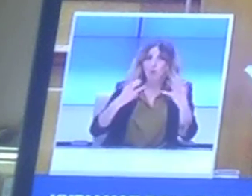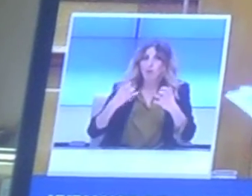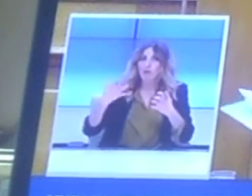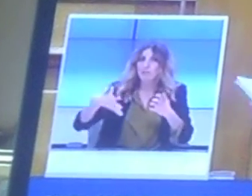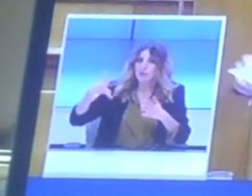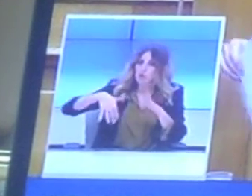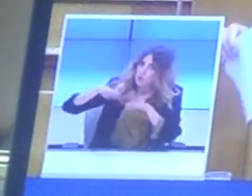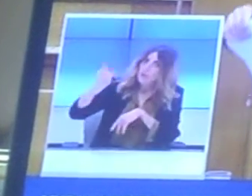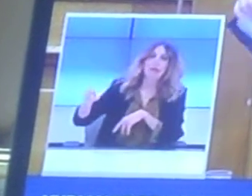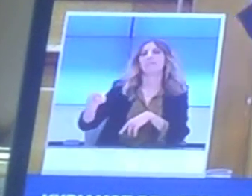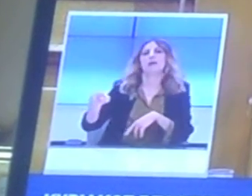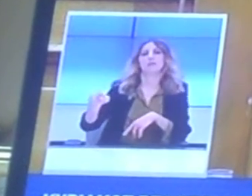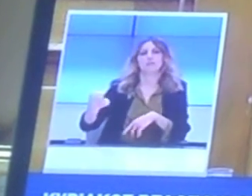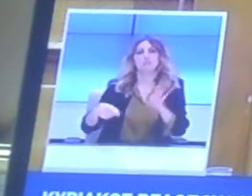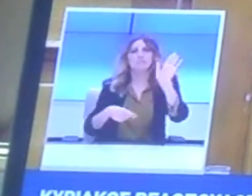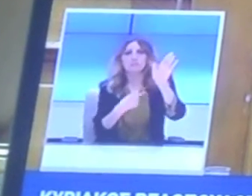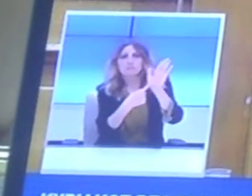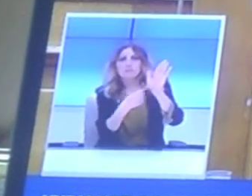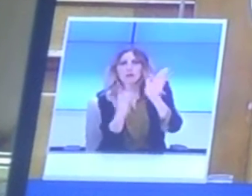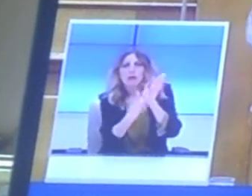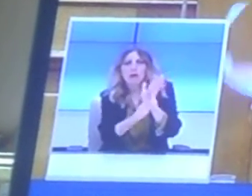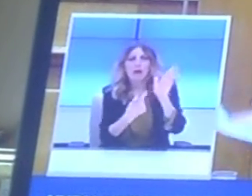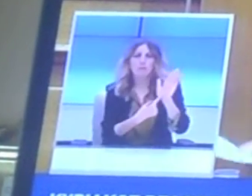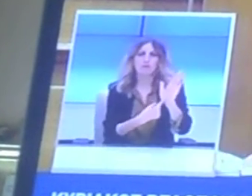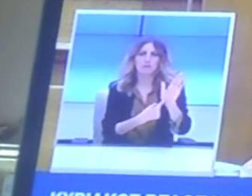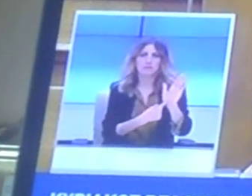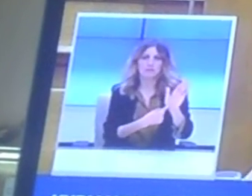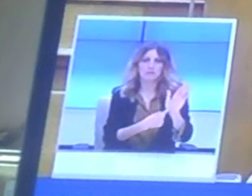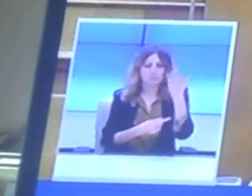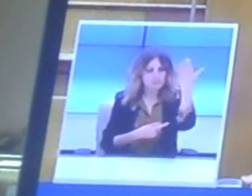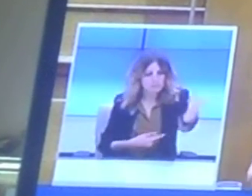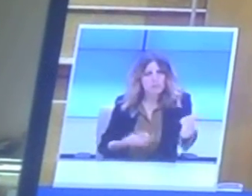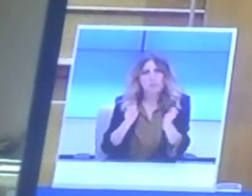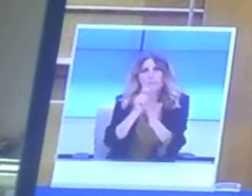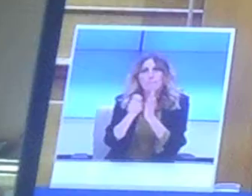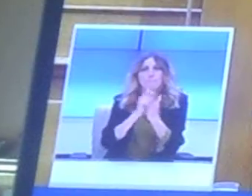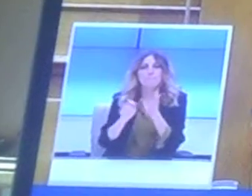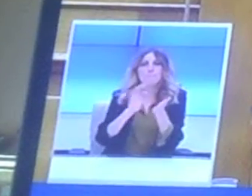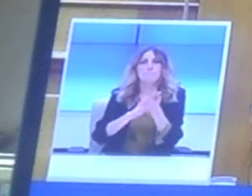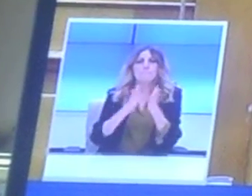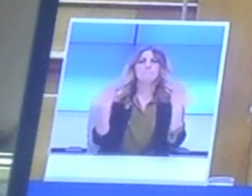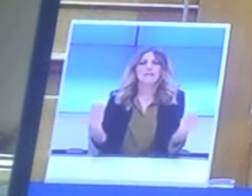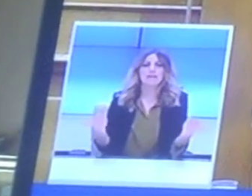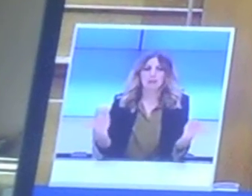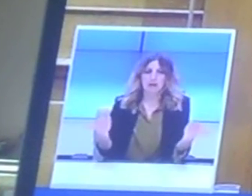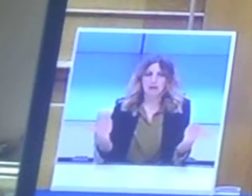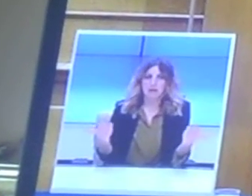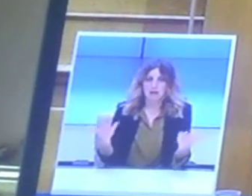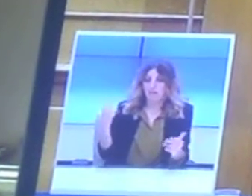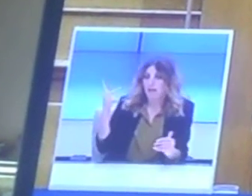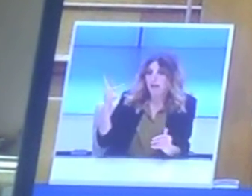εμβόλιο. Bloomberg, το καταθέσω πρακτικά. Εδώ είναι. Μην νομίζετε ότι είναι εδώ. Στα πρακτικά. Ο Bloomberg, σε